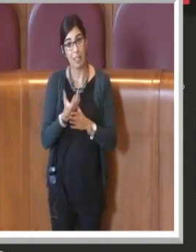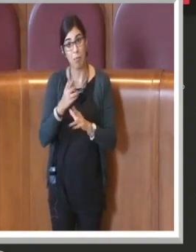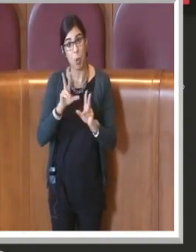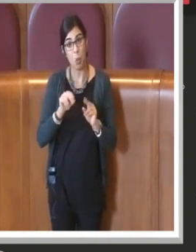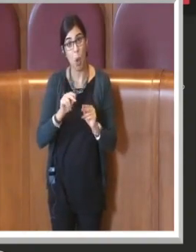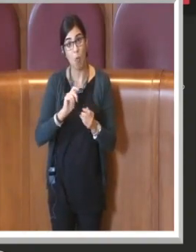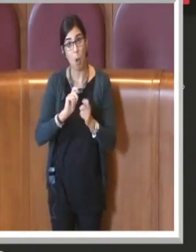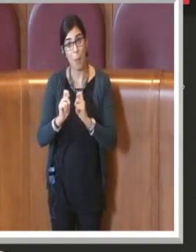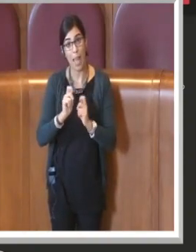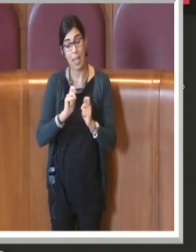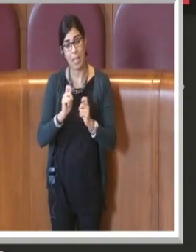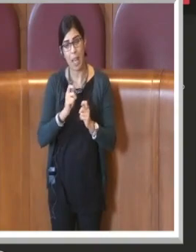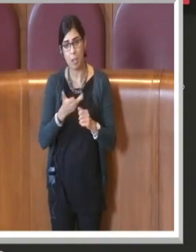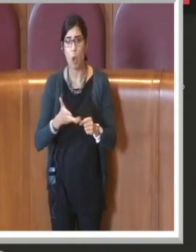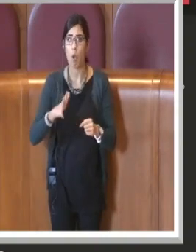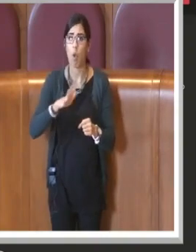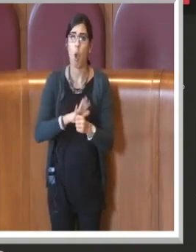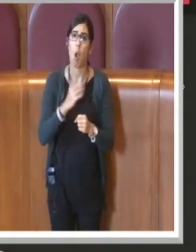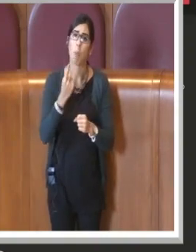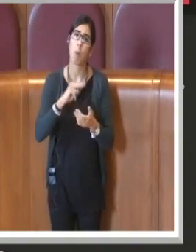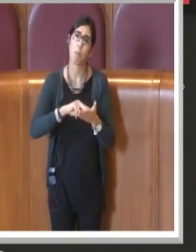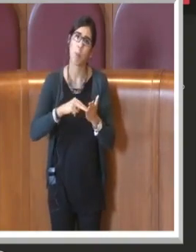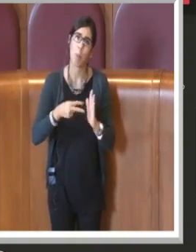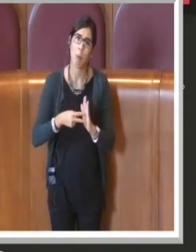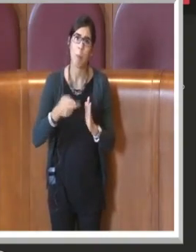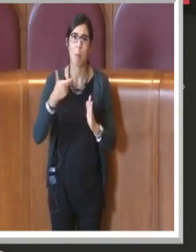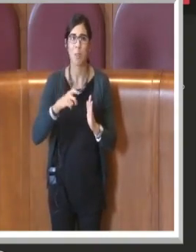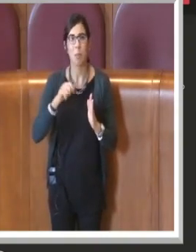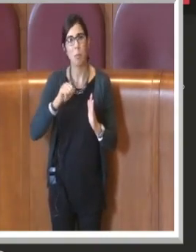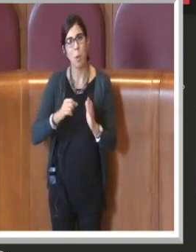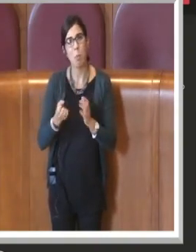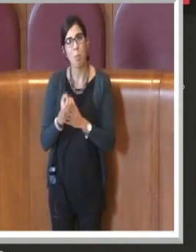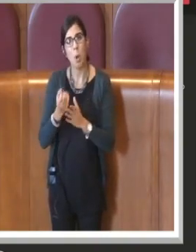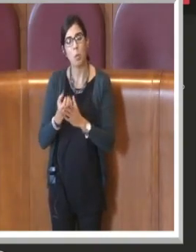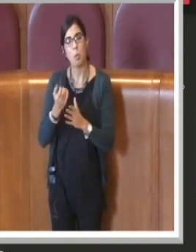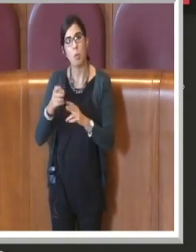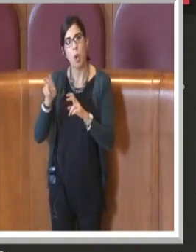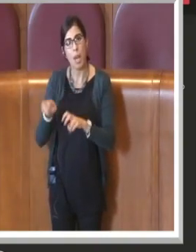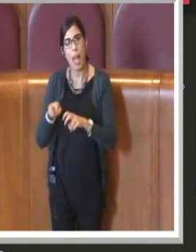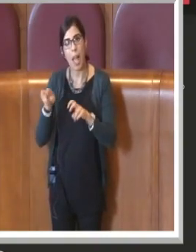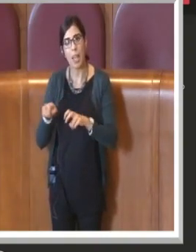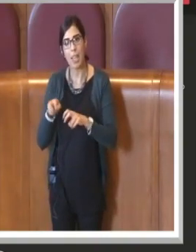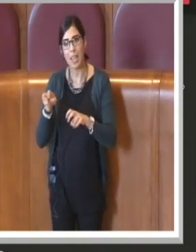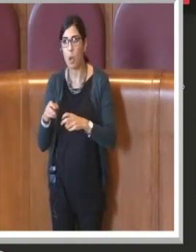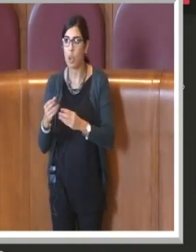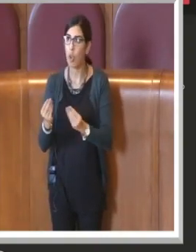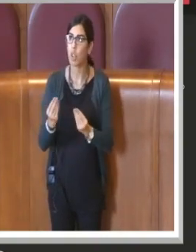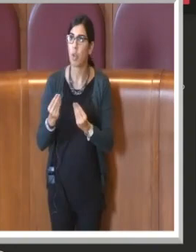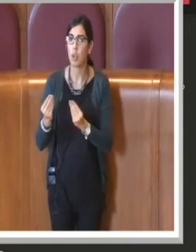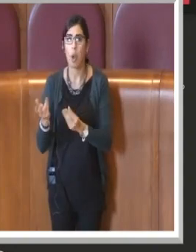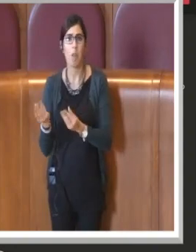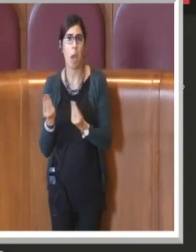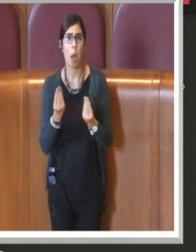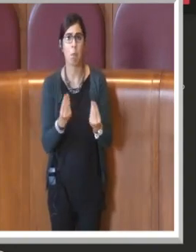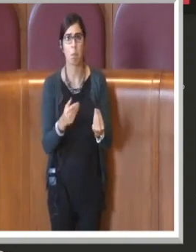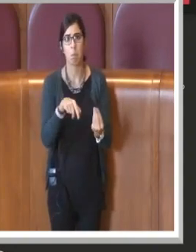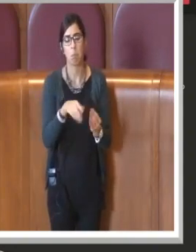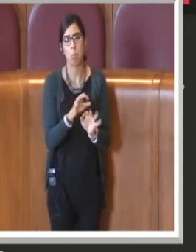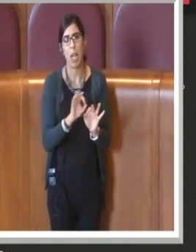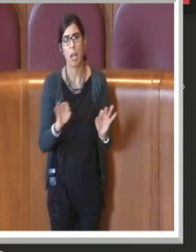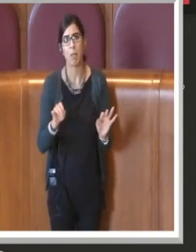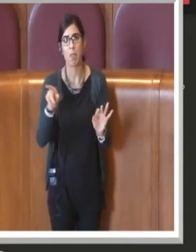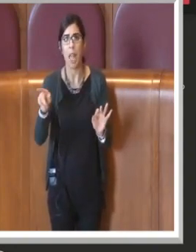nel ramo alimentare di produttori agricoli che in quella sede il municipio stesso ha voluto